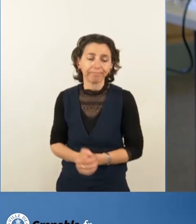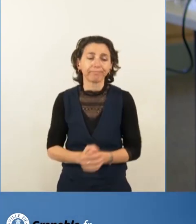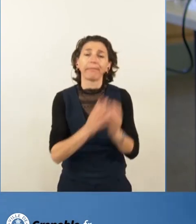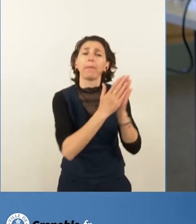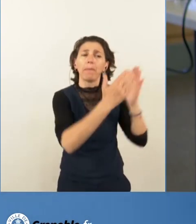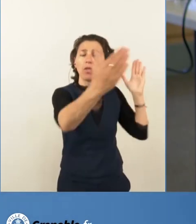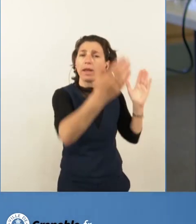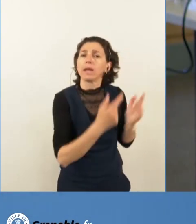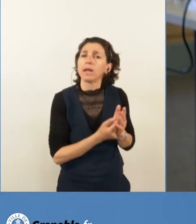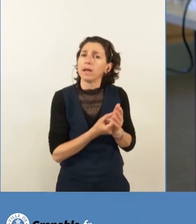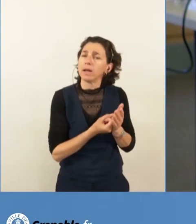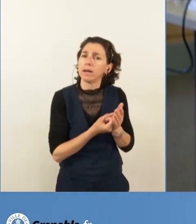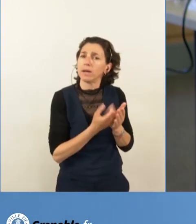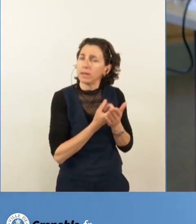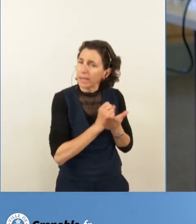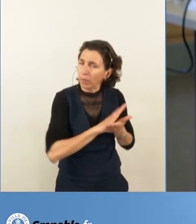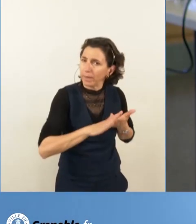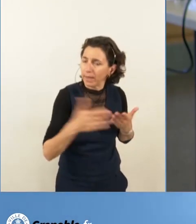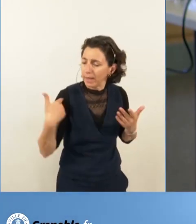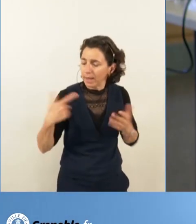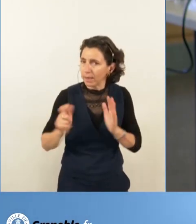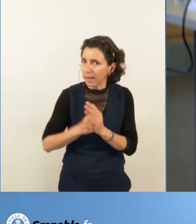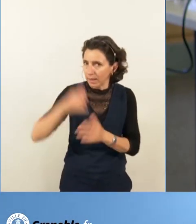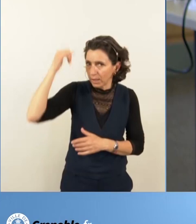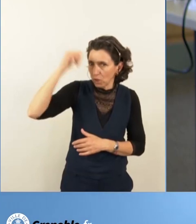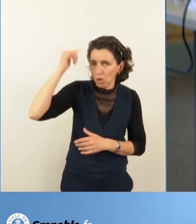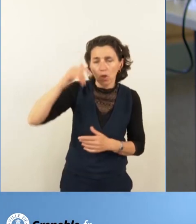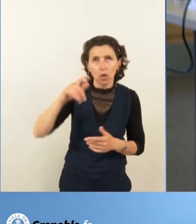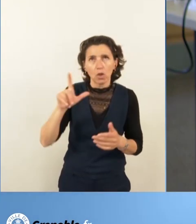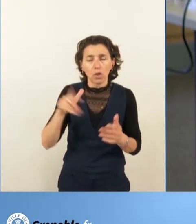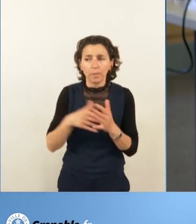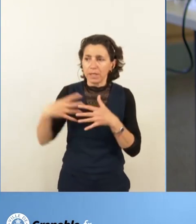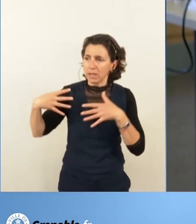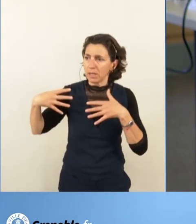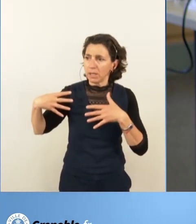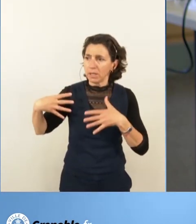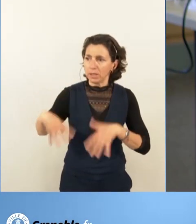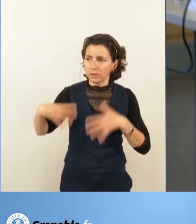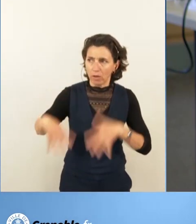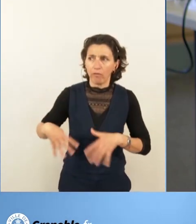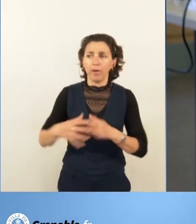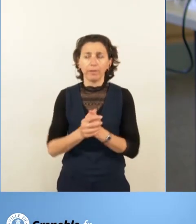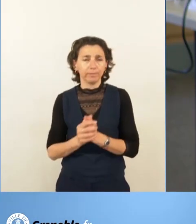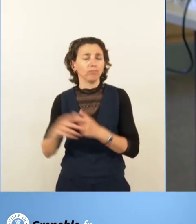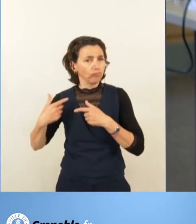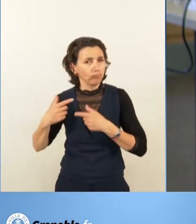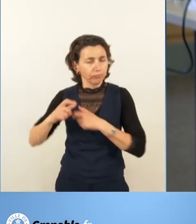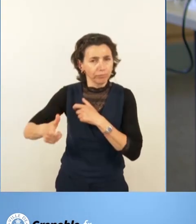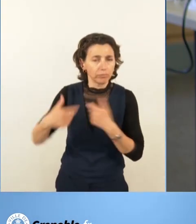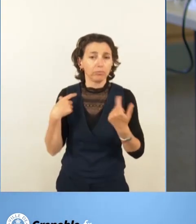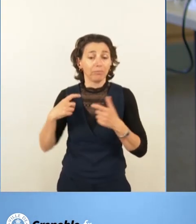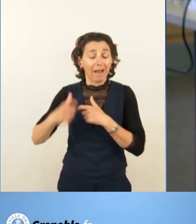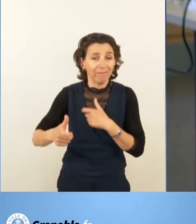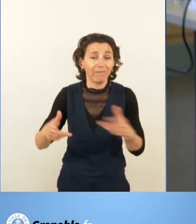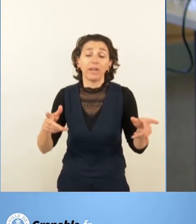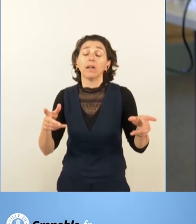toutes et tous en juillet 2019 suivi dans les mois après par d'autres villes de l'agglomération et depuis le covid